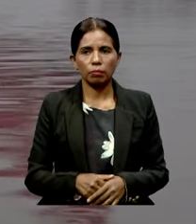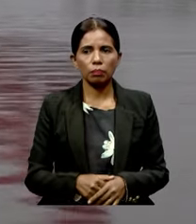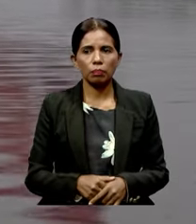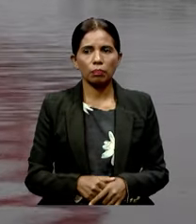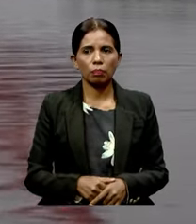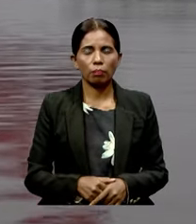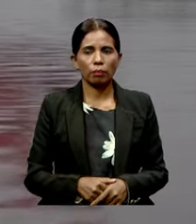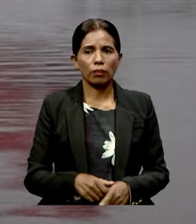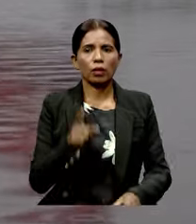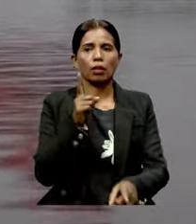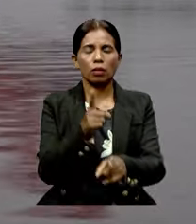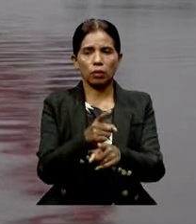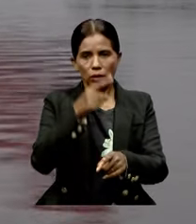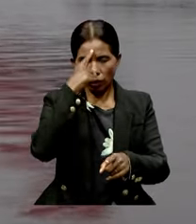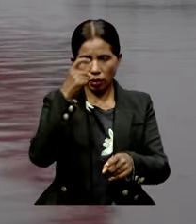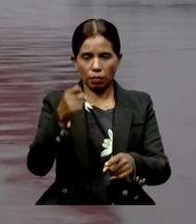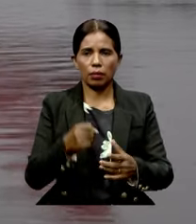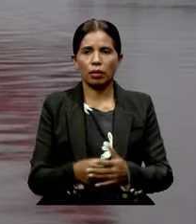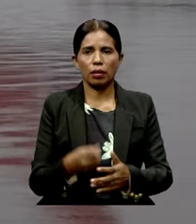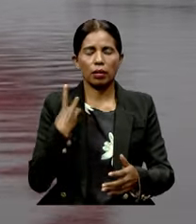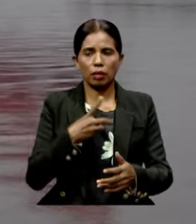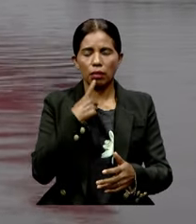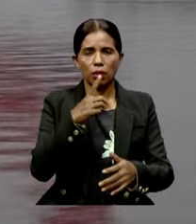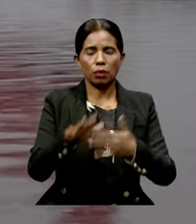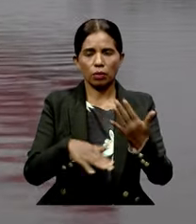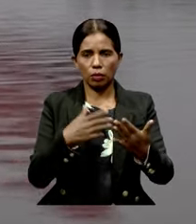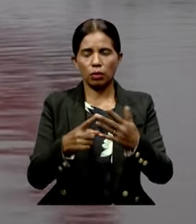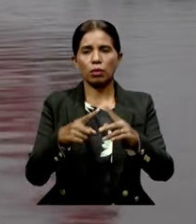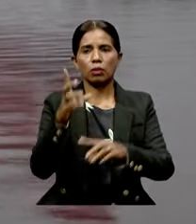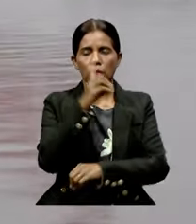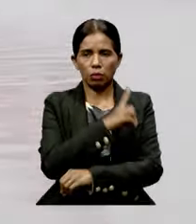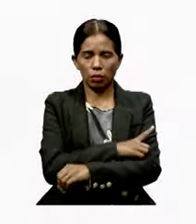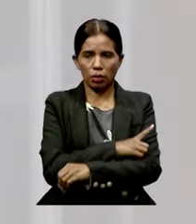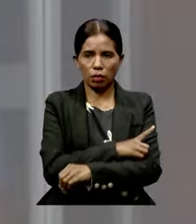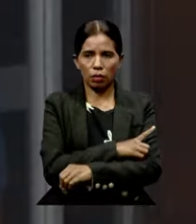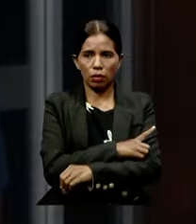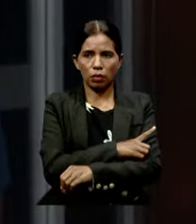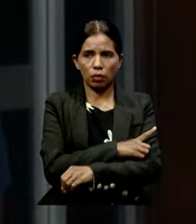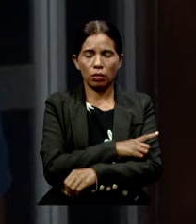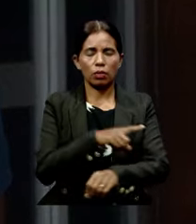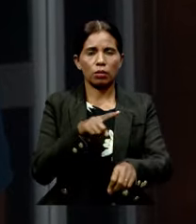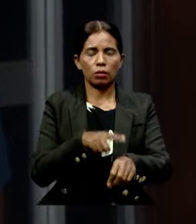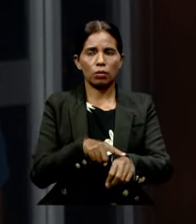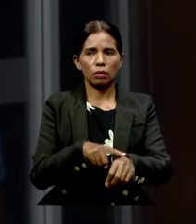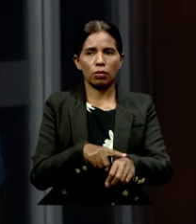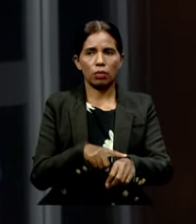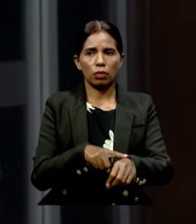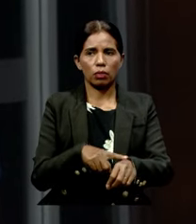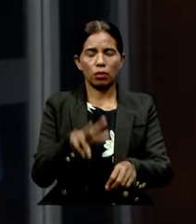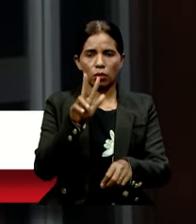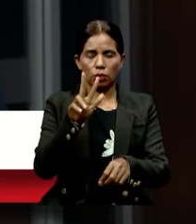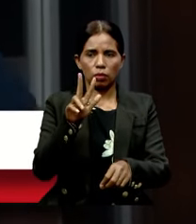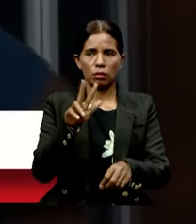Sim, a los reuni tamba ita to atene kata ohi mais o ministro ku tolu dan